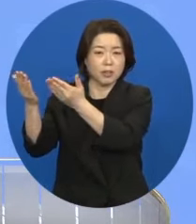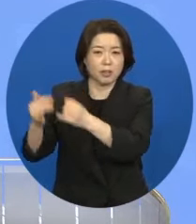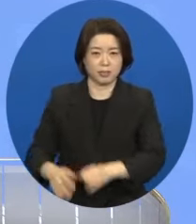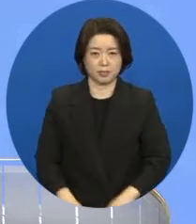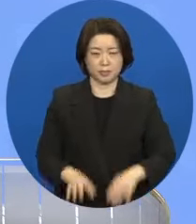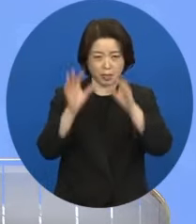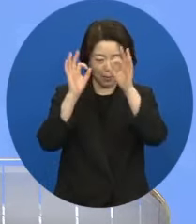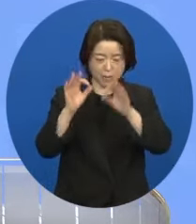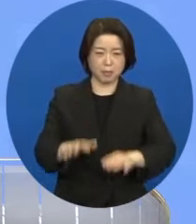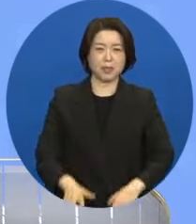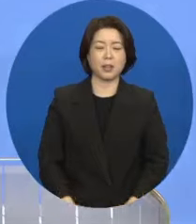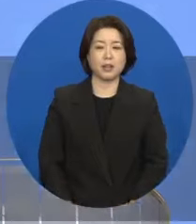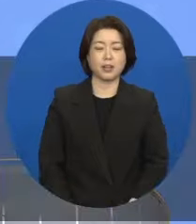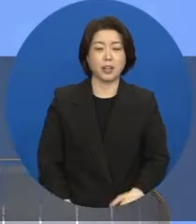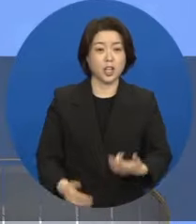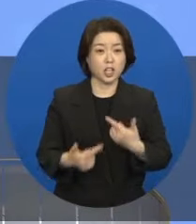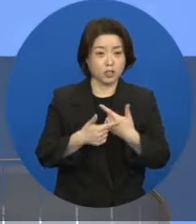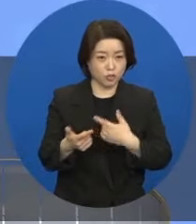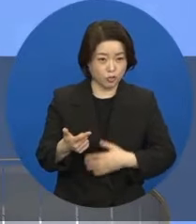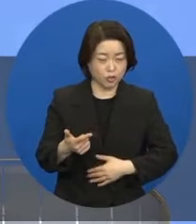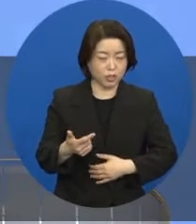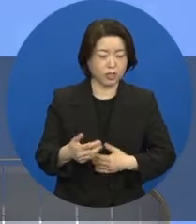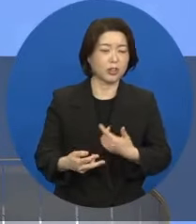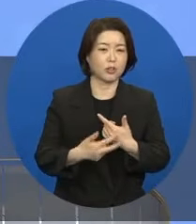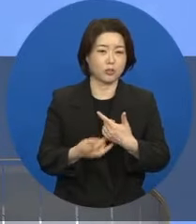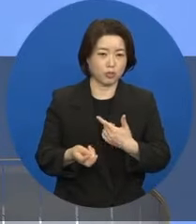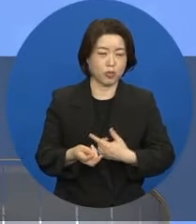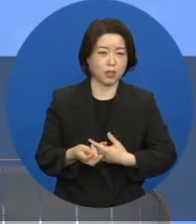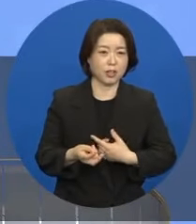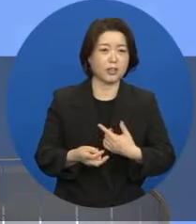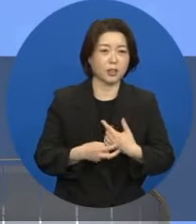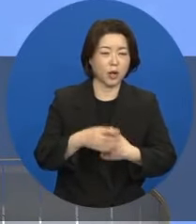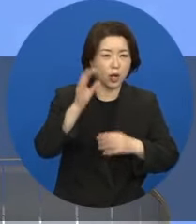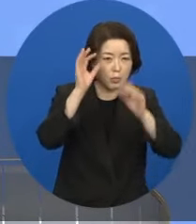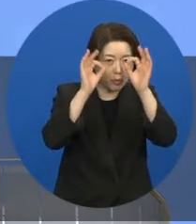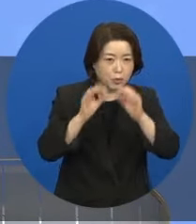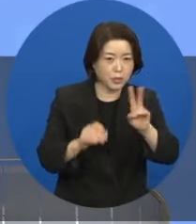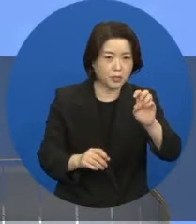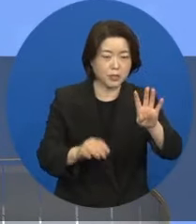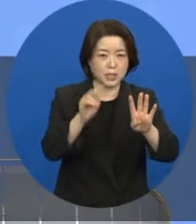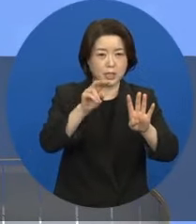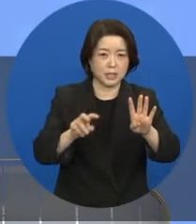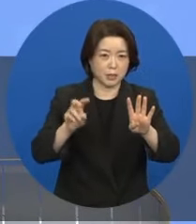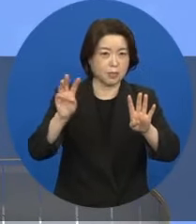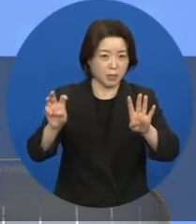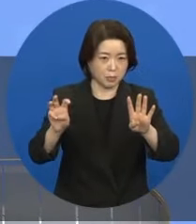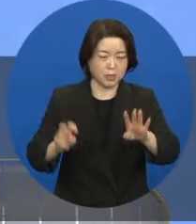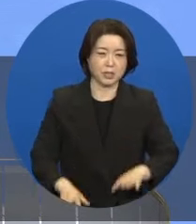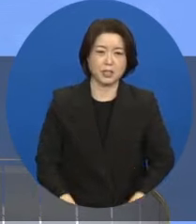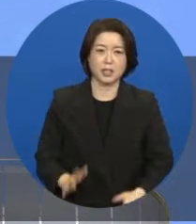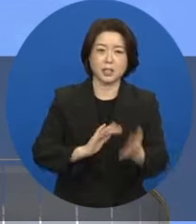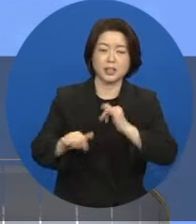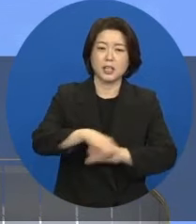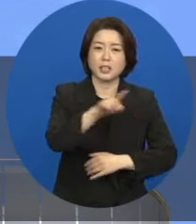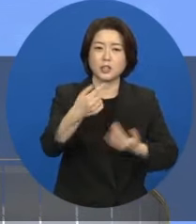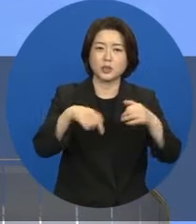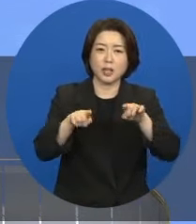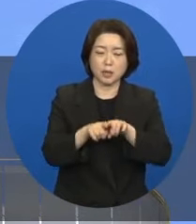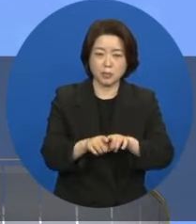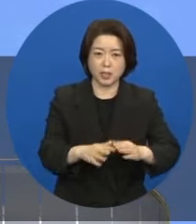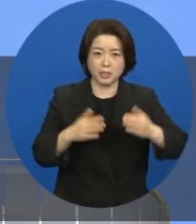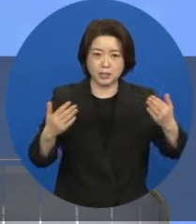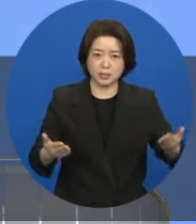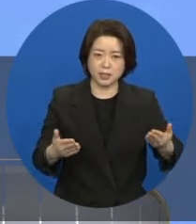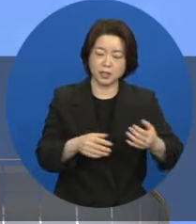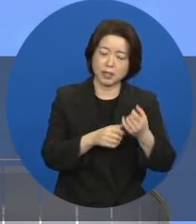보십시오 누가복음 24장 30절에 예수께서 그들과 함께 상해 기대에 앉아 빵을 들고 감사 기도를 드린 후에